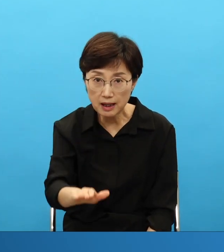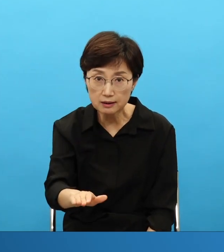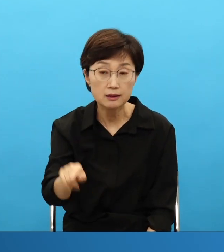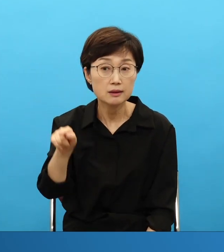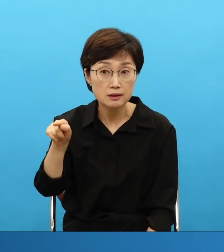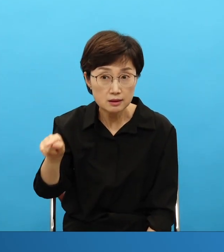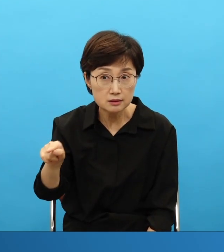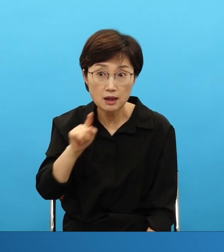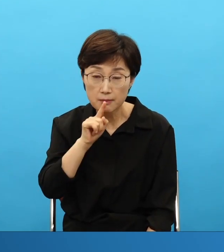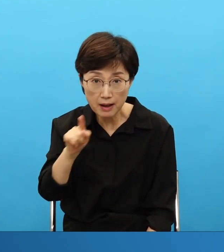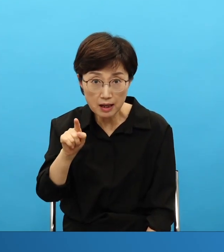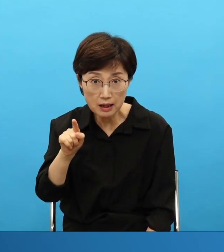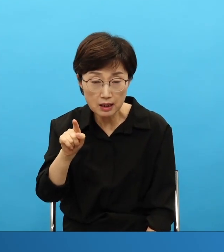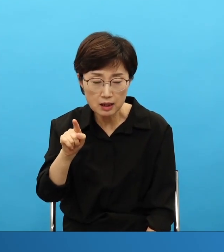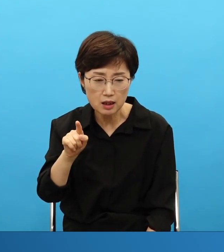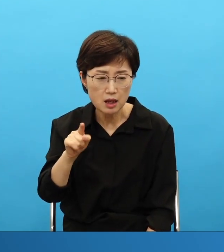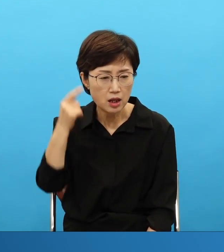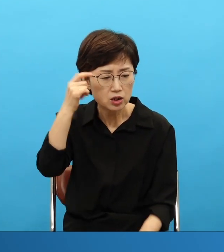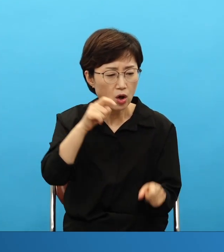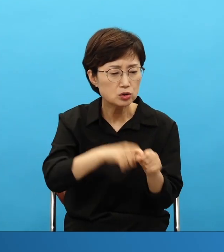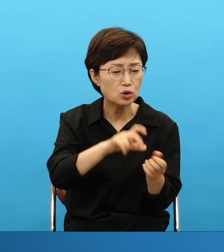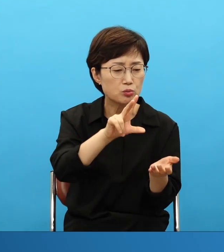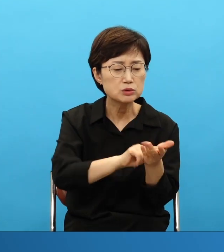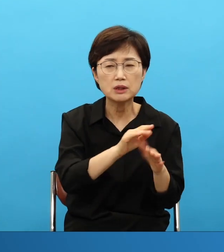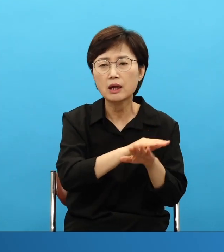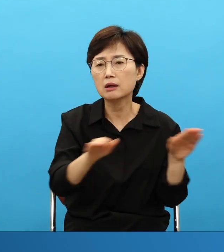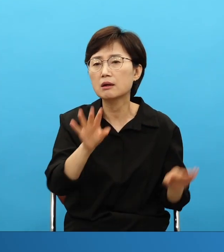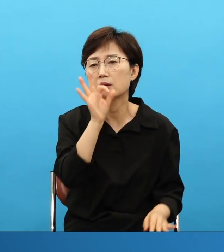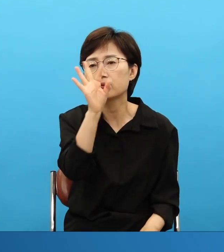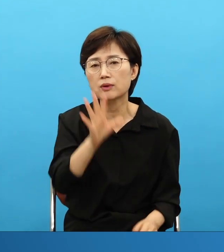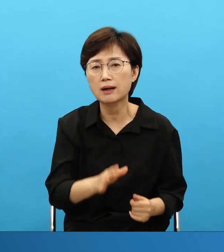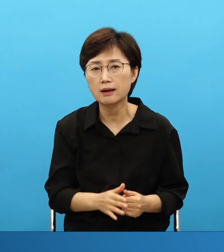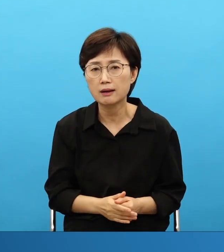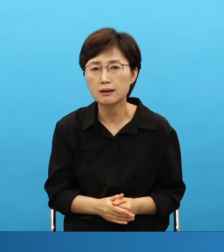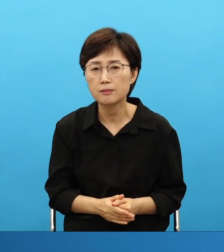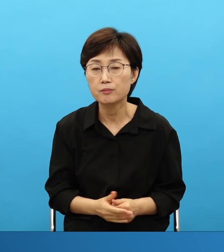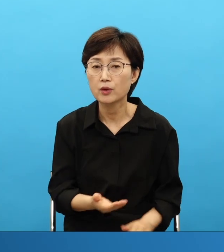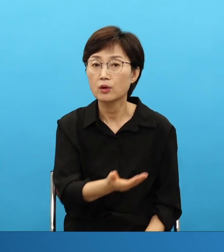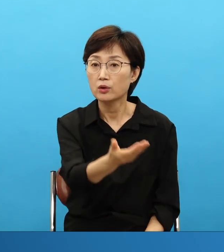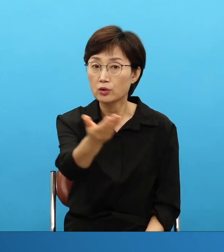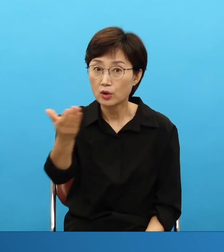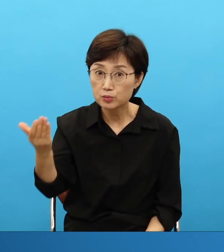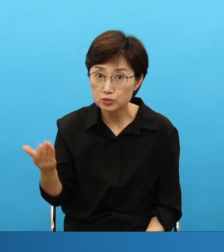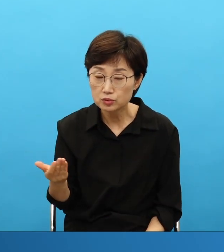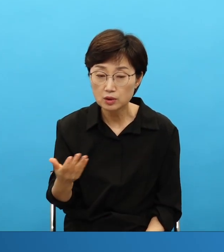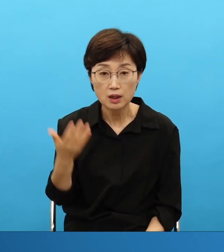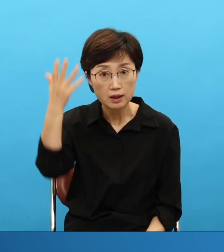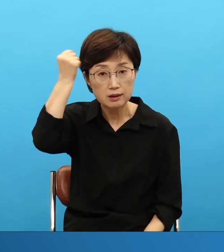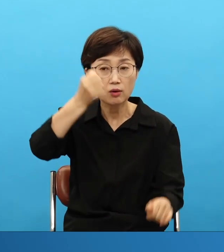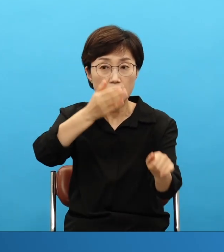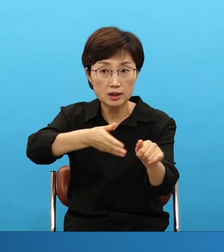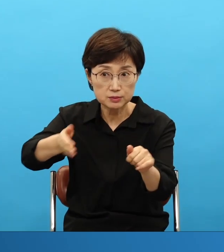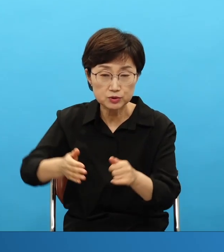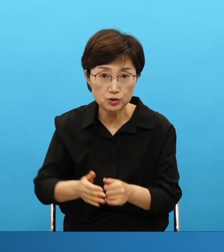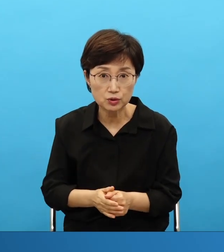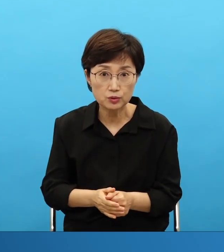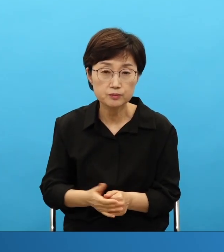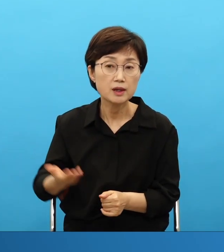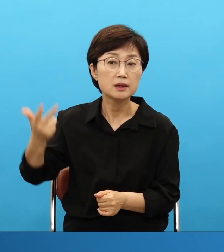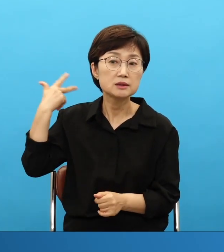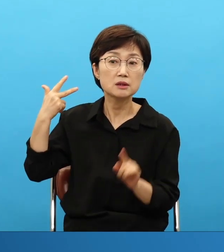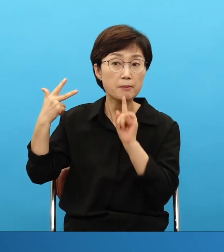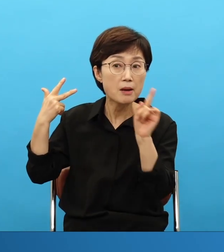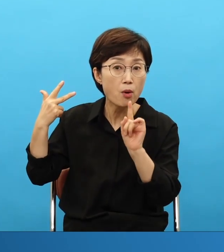안됩니다 트들은 기억하세요 지난주 되겠습니다 하나님의 위로를 받고는